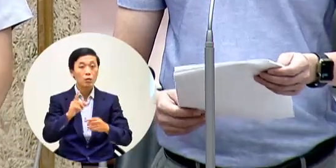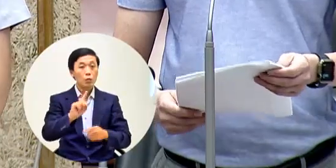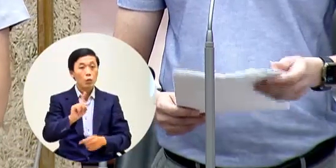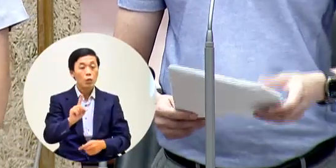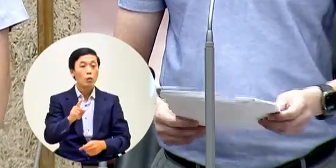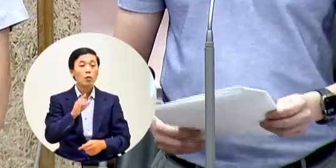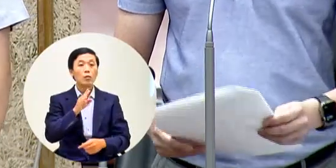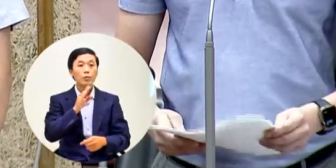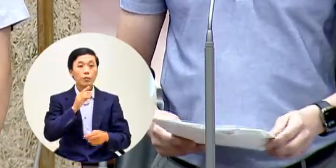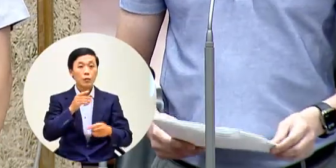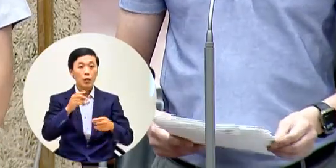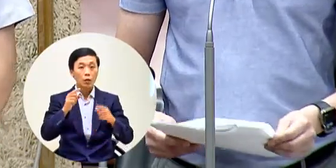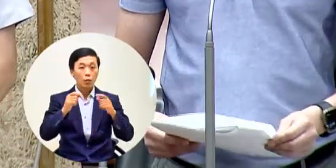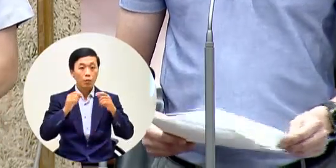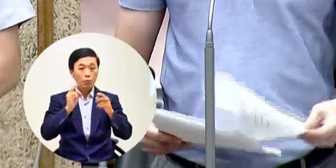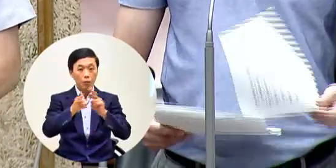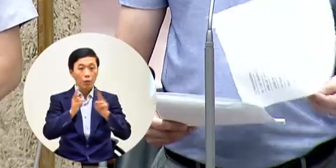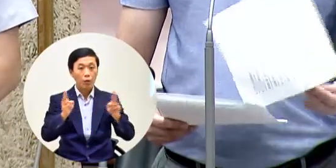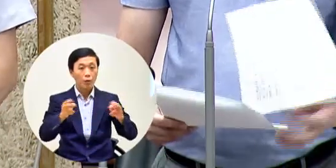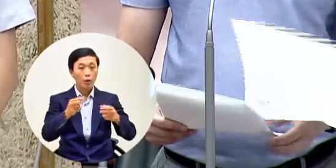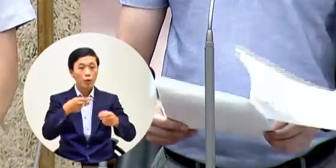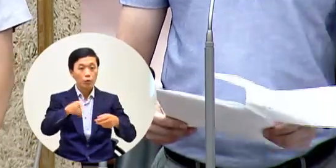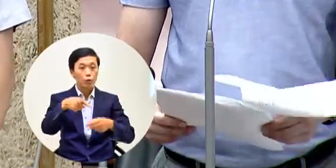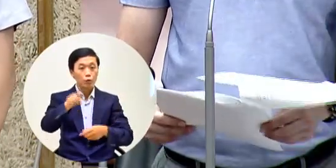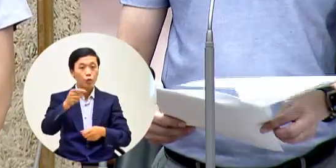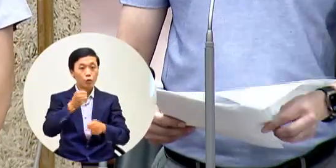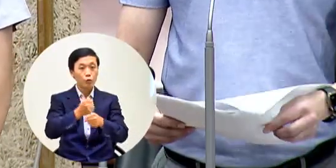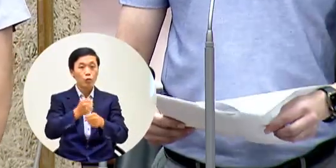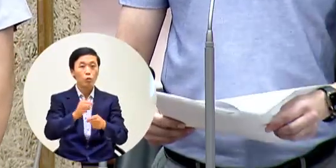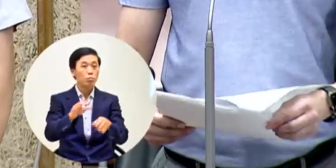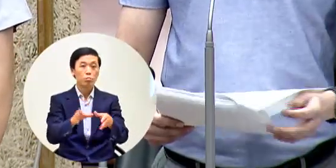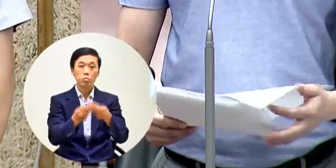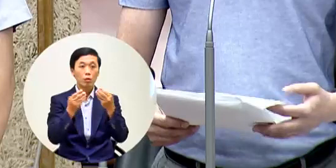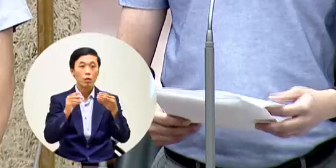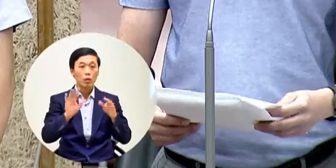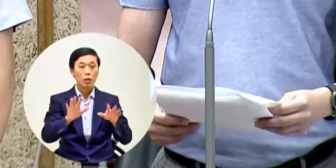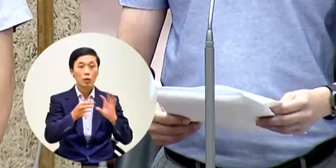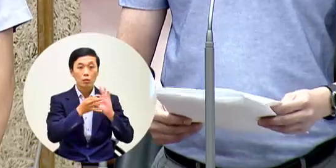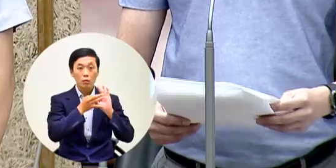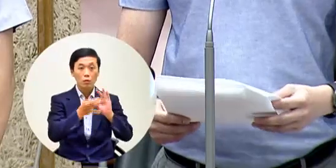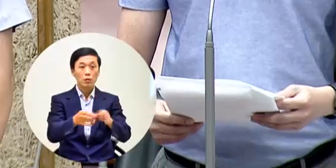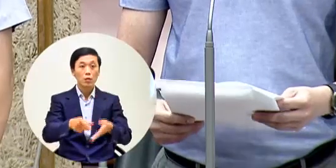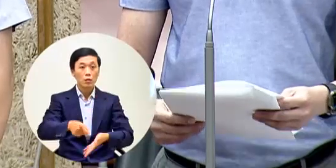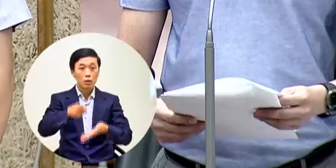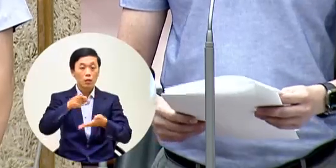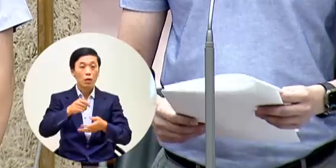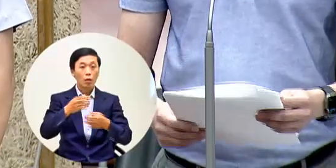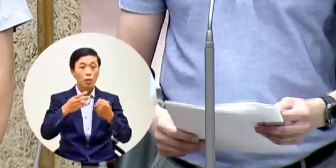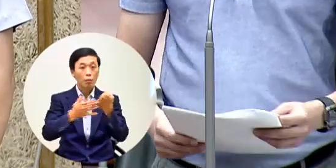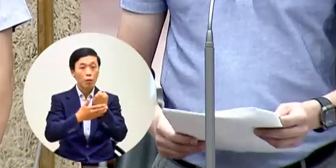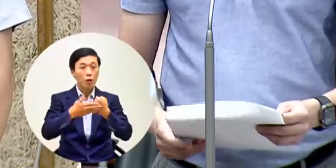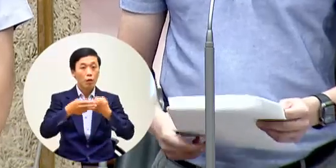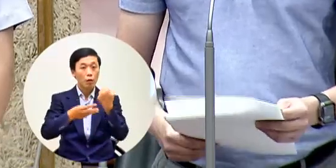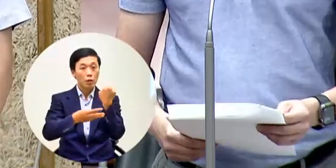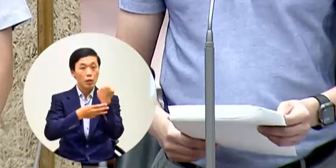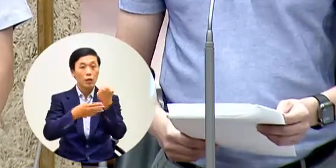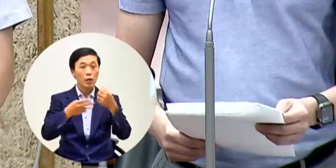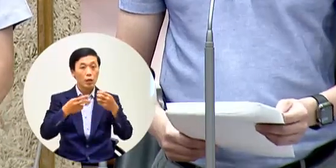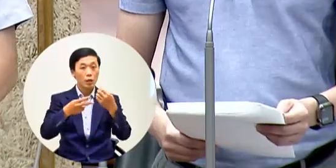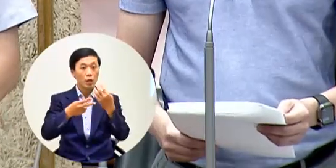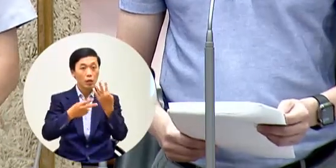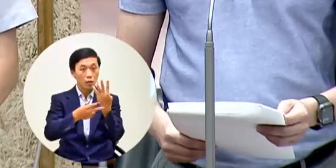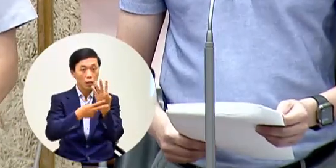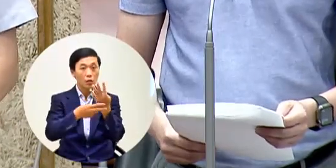较就不需要人为去操作。那像议员刚刚提到的，像我们的这个宝业里自溶池、本河里自溶池，就是必须